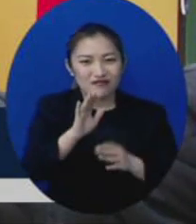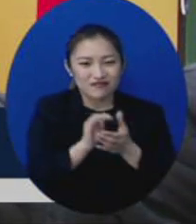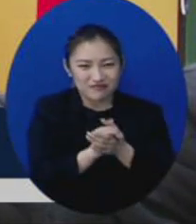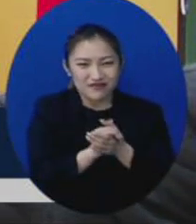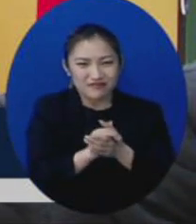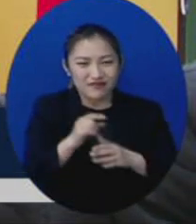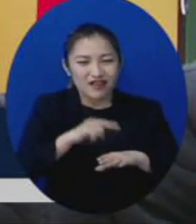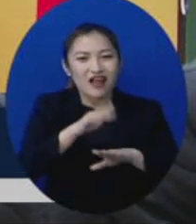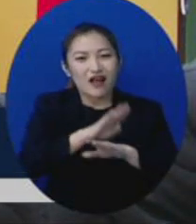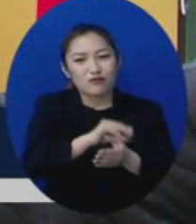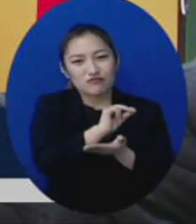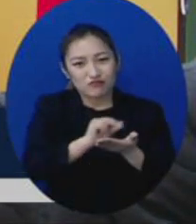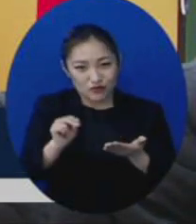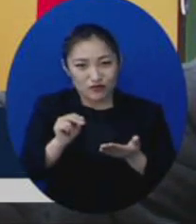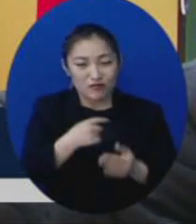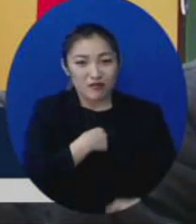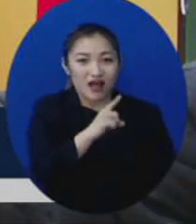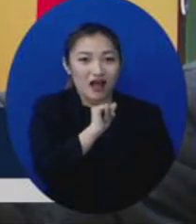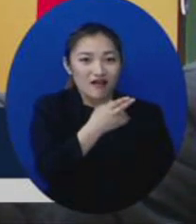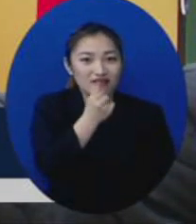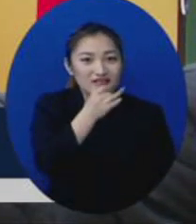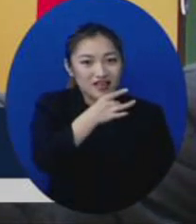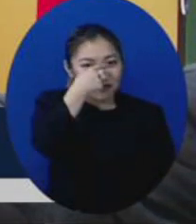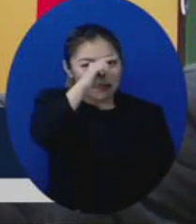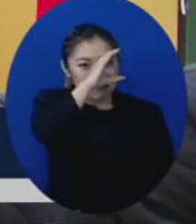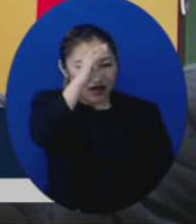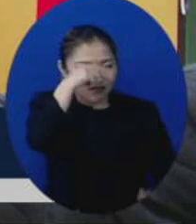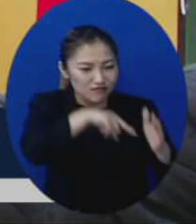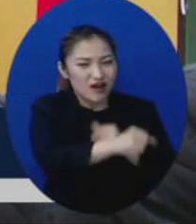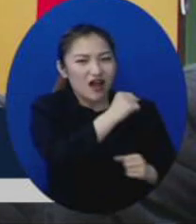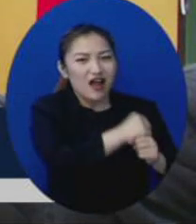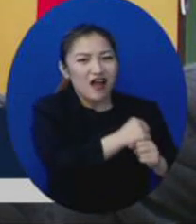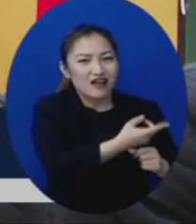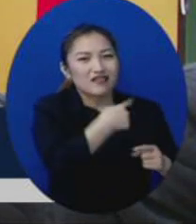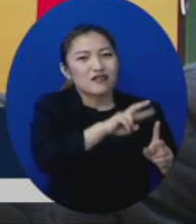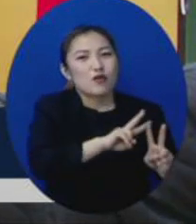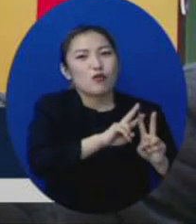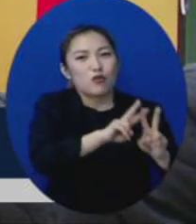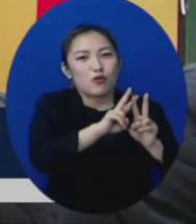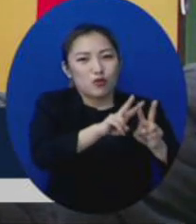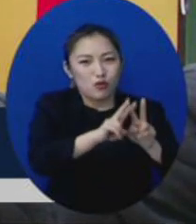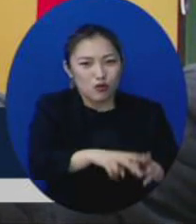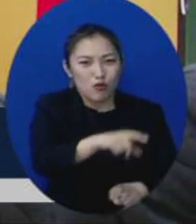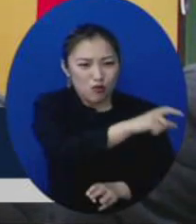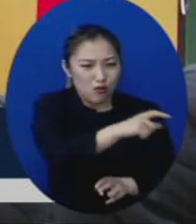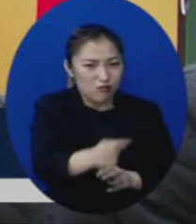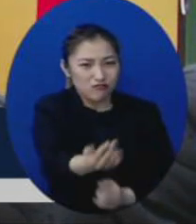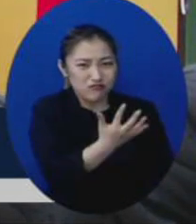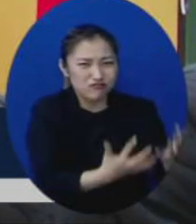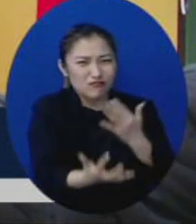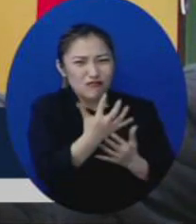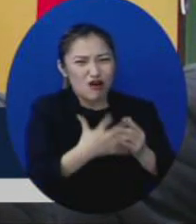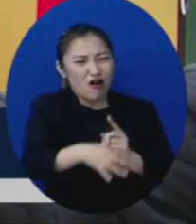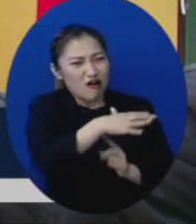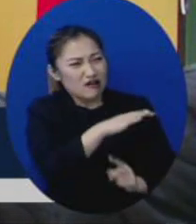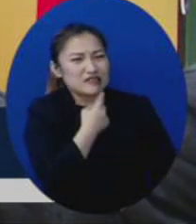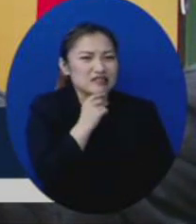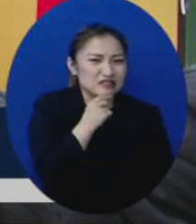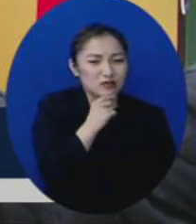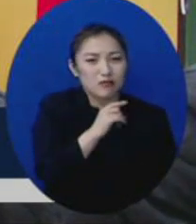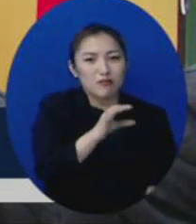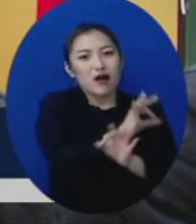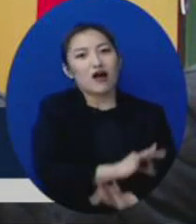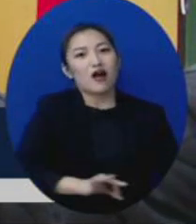хавдрын эмнэлгийн одоо үйл ажиллагаа хэвээр явуулах, хавдар судлалын төвөр үйлчлүүлэлт иргэд бас одоо ая тухтай нөхцөлд одоо